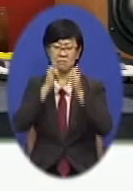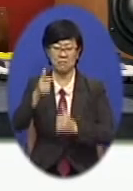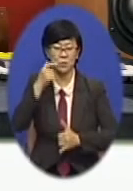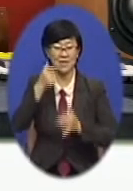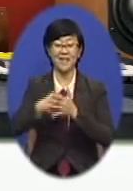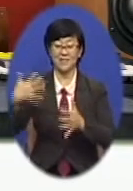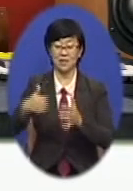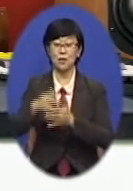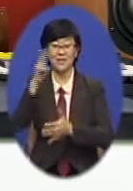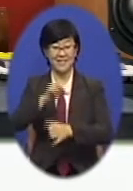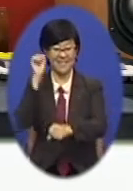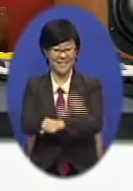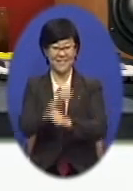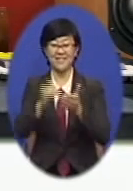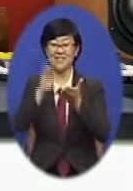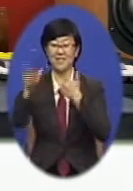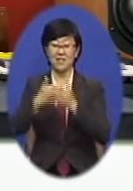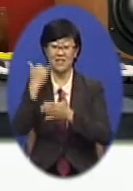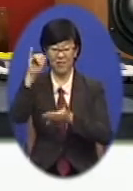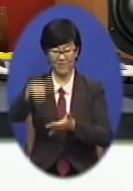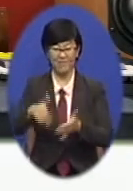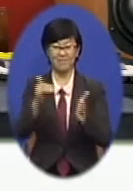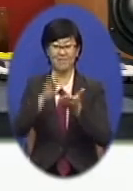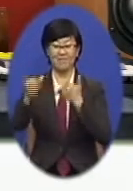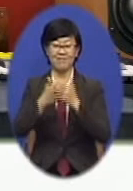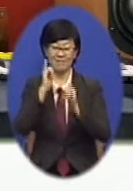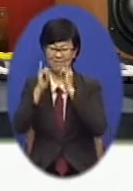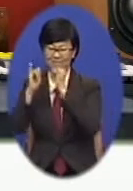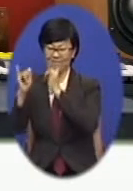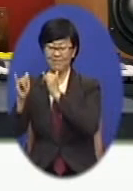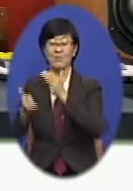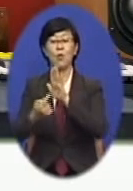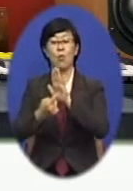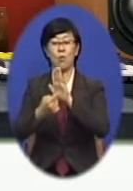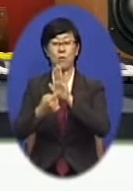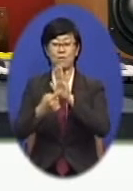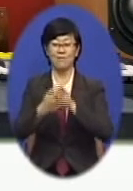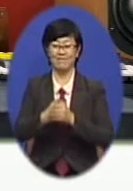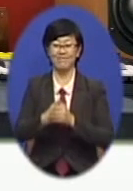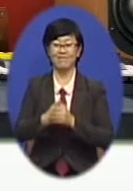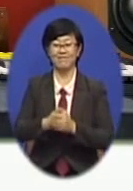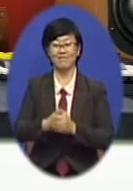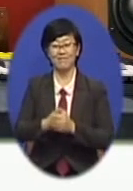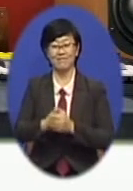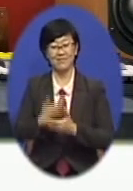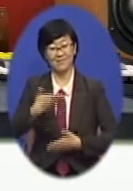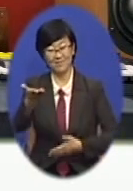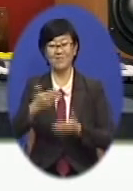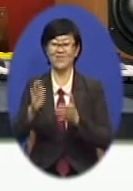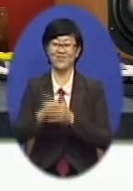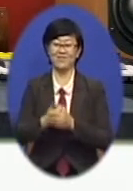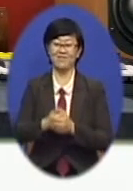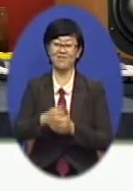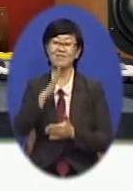잘 부르시고 전화 딱다 끊으시고 난 다음에 나중에 네. 아는 곳 아는 분들에게 계속 누르라고 말씀하세요.